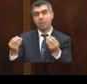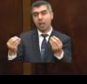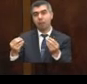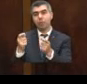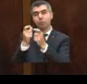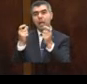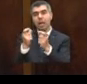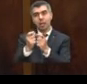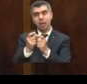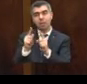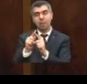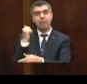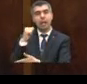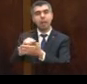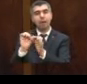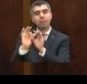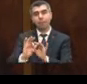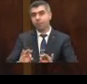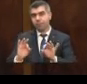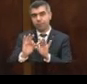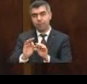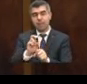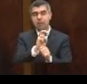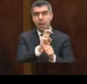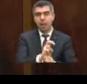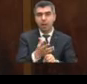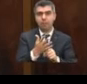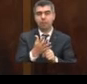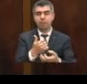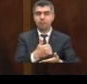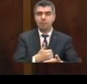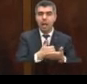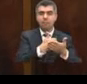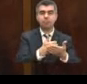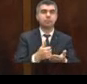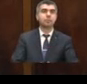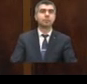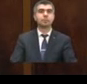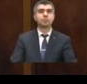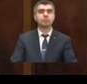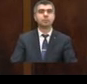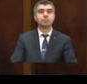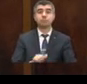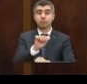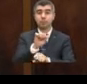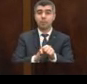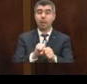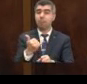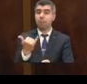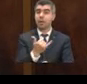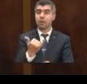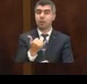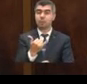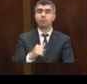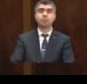إلى بغينا نهيكل هذا القطاع، ومنها القروض ومنها الدعم، ولكن وخاصة التغطية الاجتماعية،